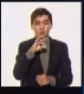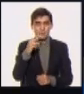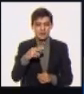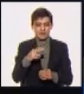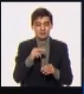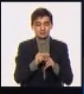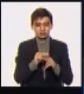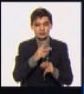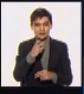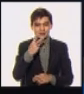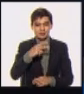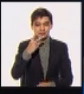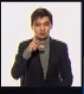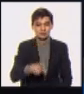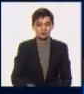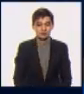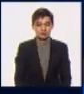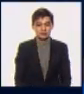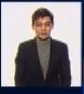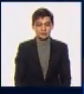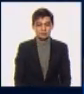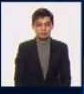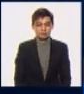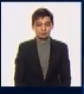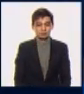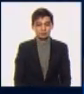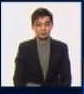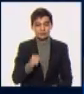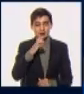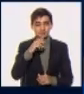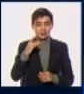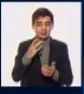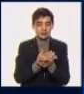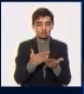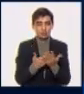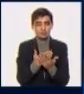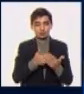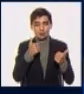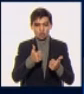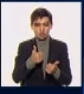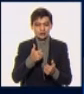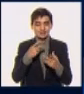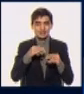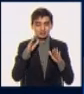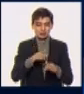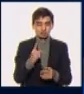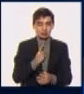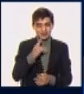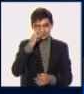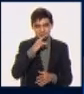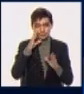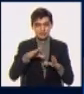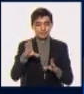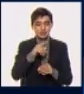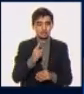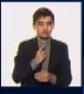222 пациента оскара есть ли хорошие новости которых так ждут сейчас казахстанцев